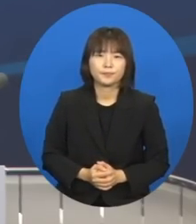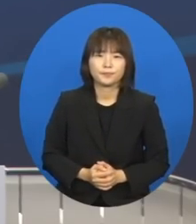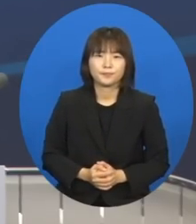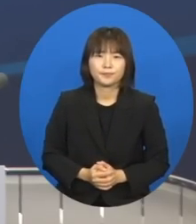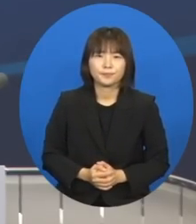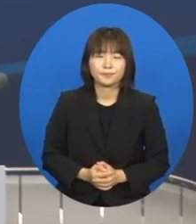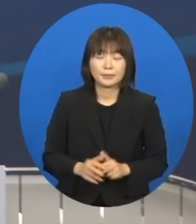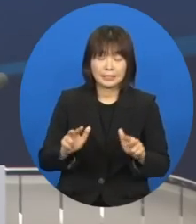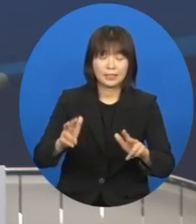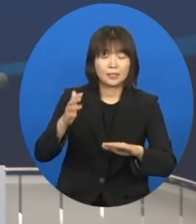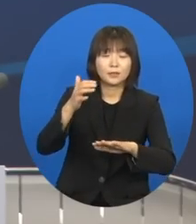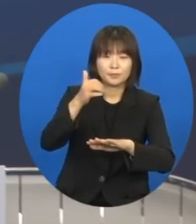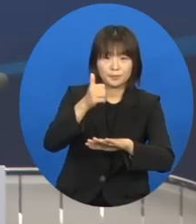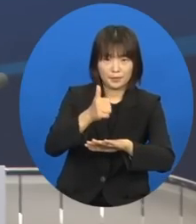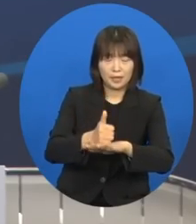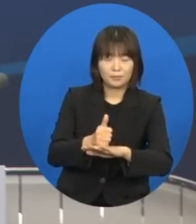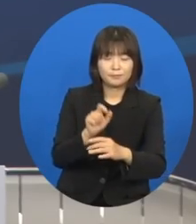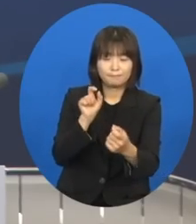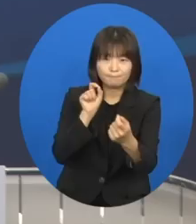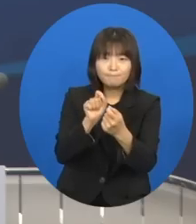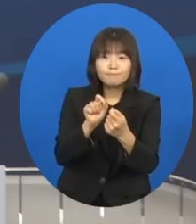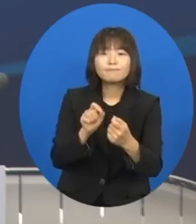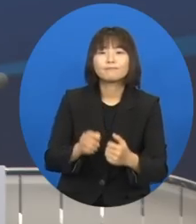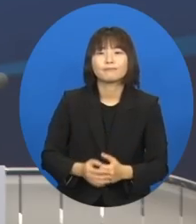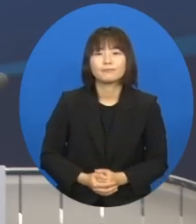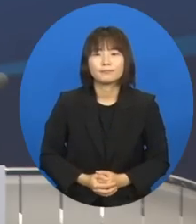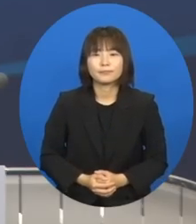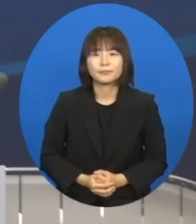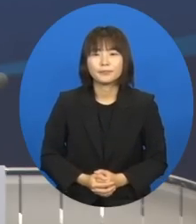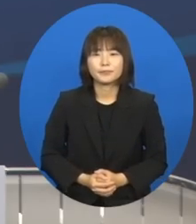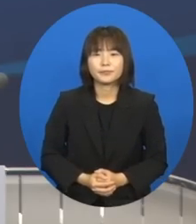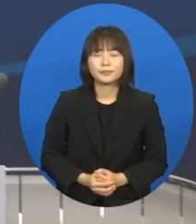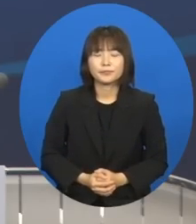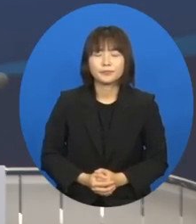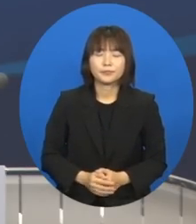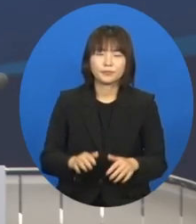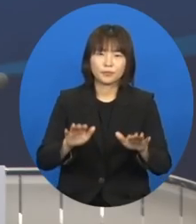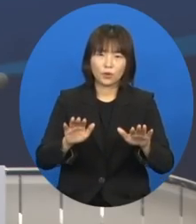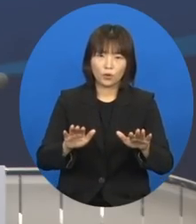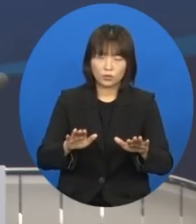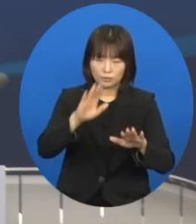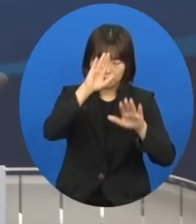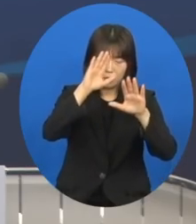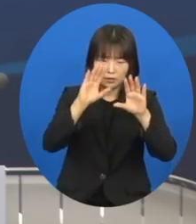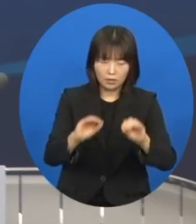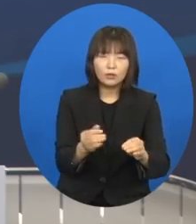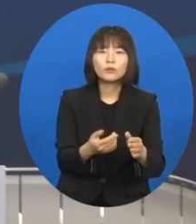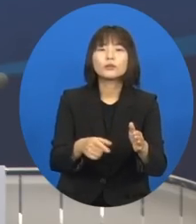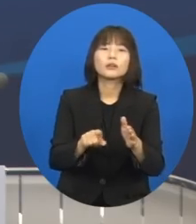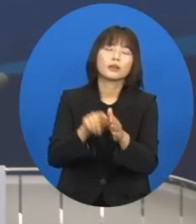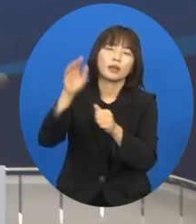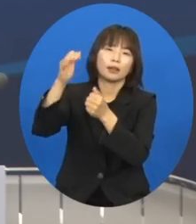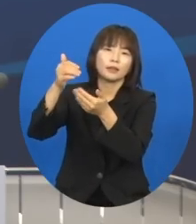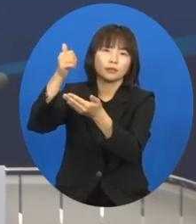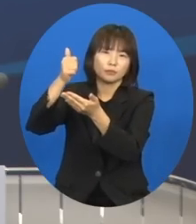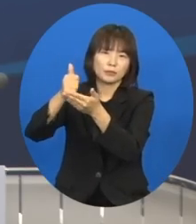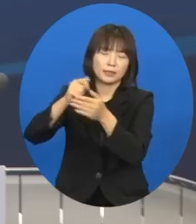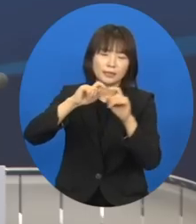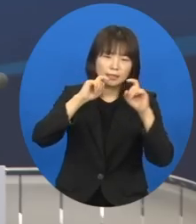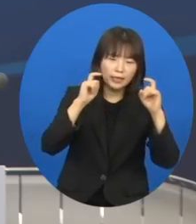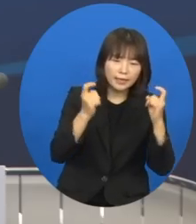자 이제 마무리할 시간이 다가왔습니다. 오늘 치유를 위해서 하나님과